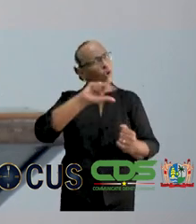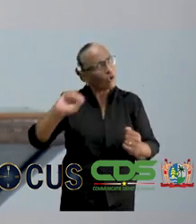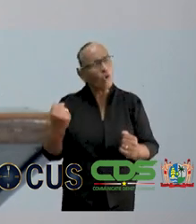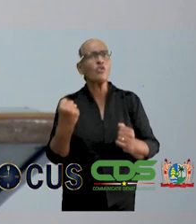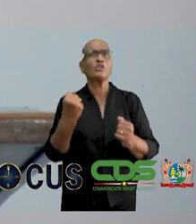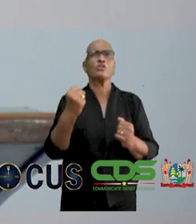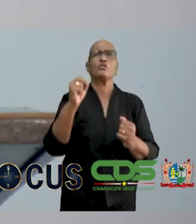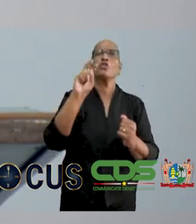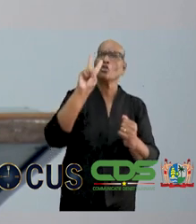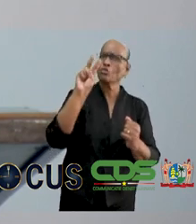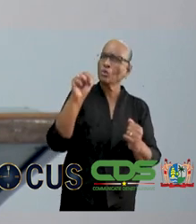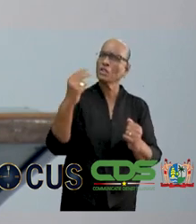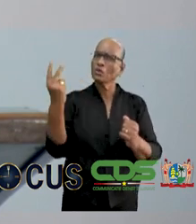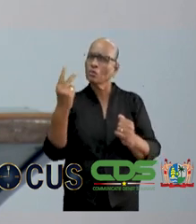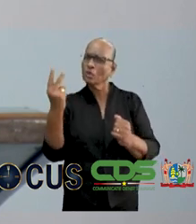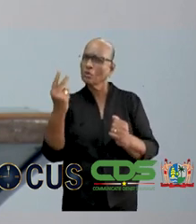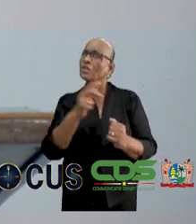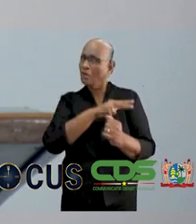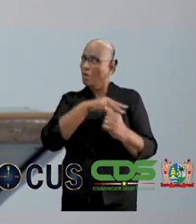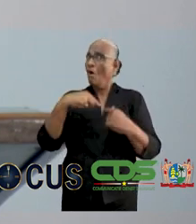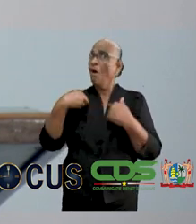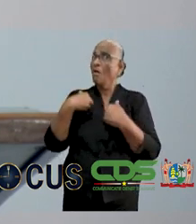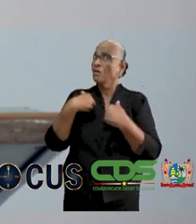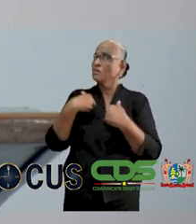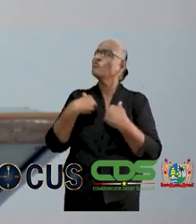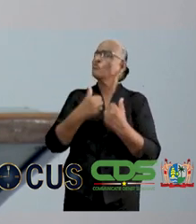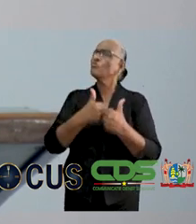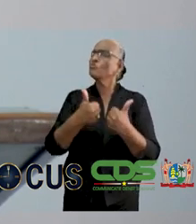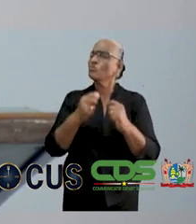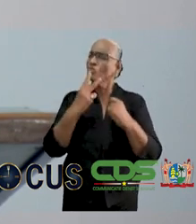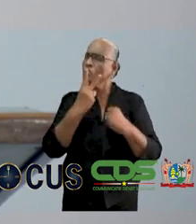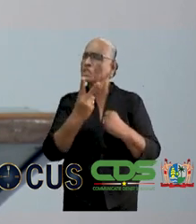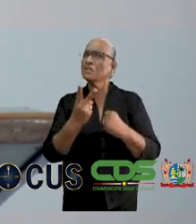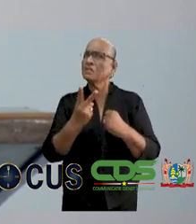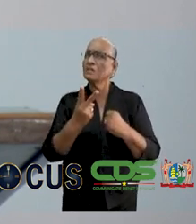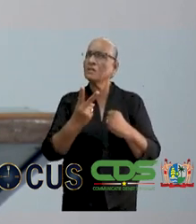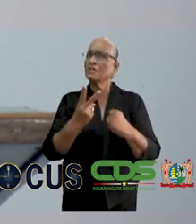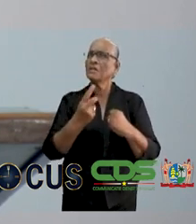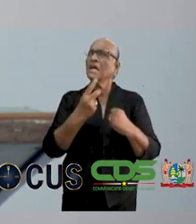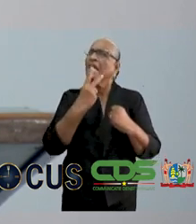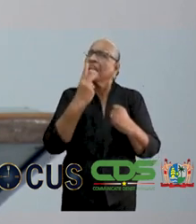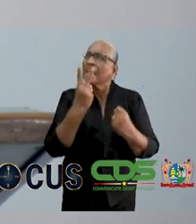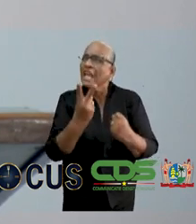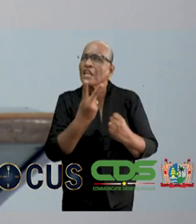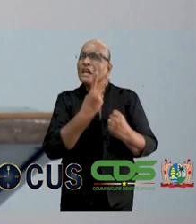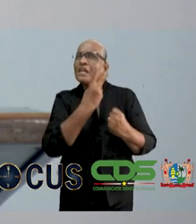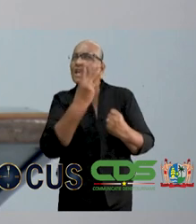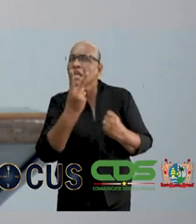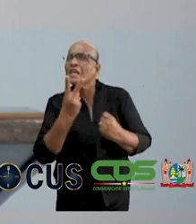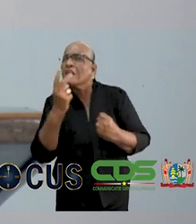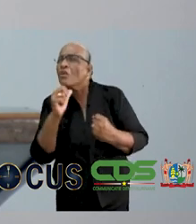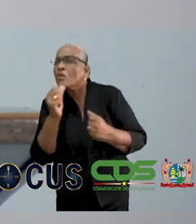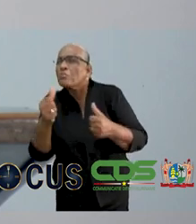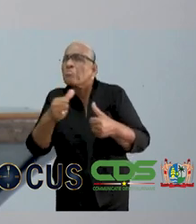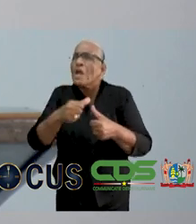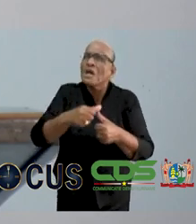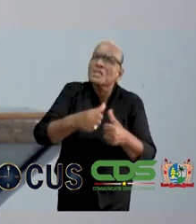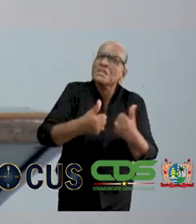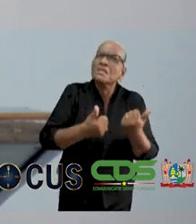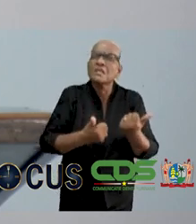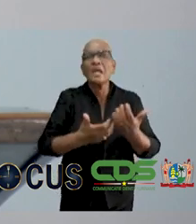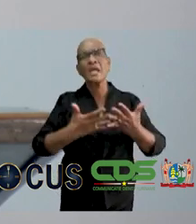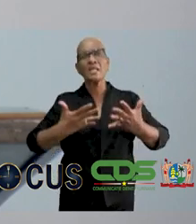2020 wat ons betreft kenmerken. Kijken van wat er was en